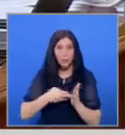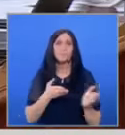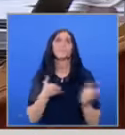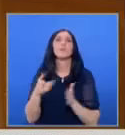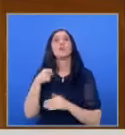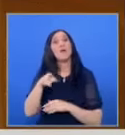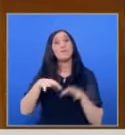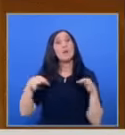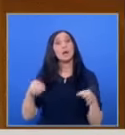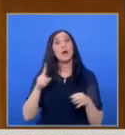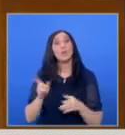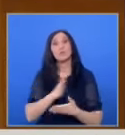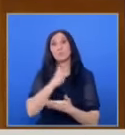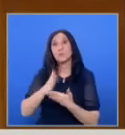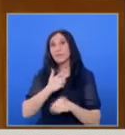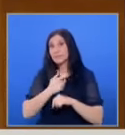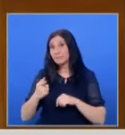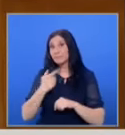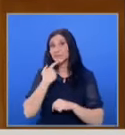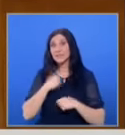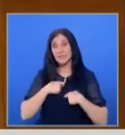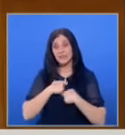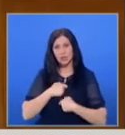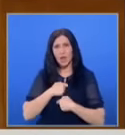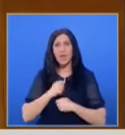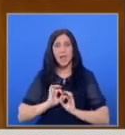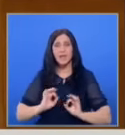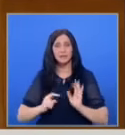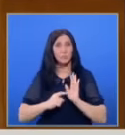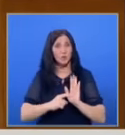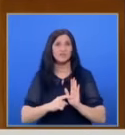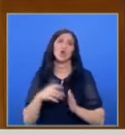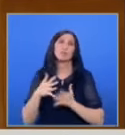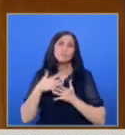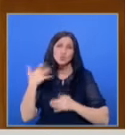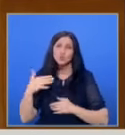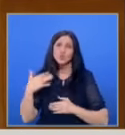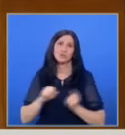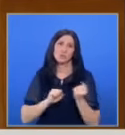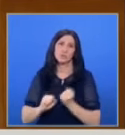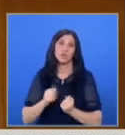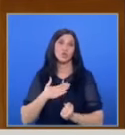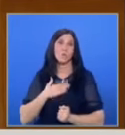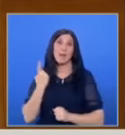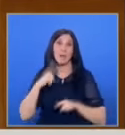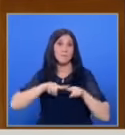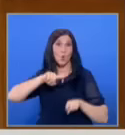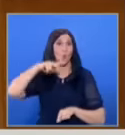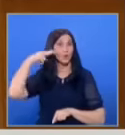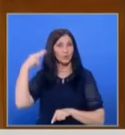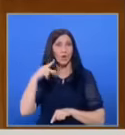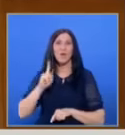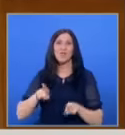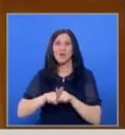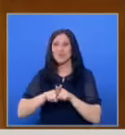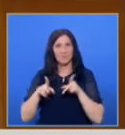която последната седмица, за съжаление, ясно показва, че е ужасно закъсняла. Че ние имаме една прокуратура, която е